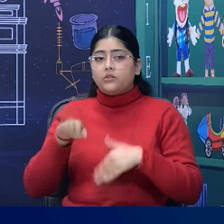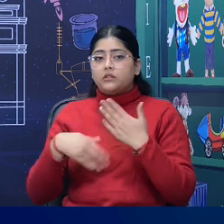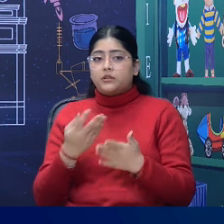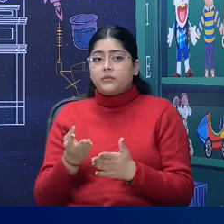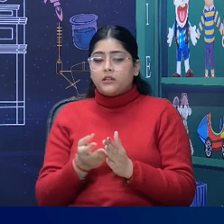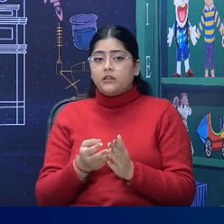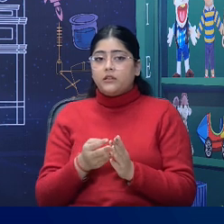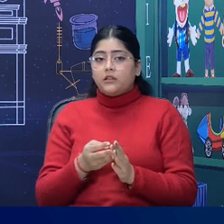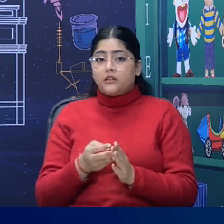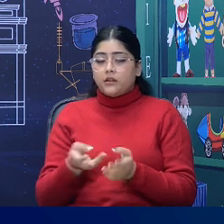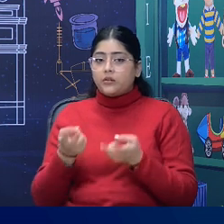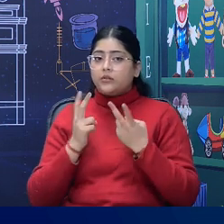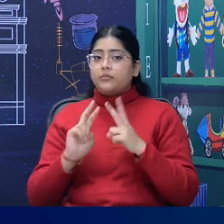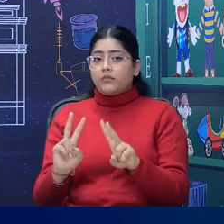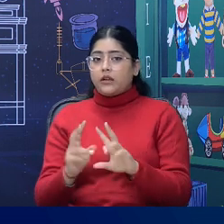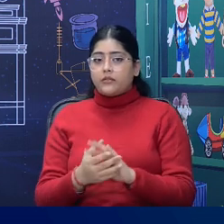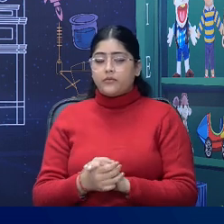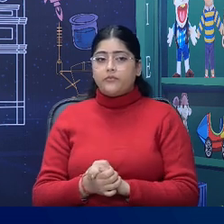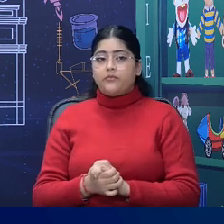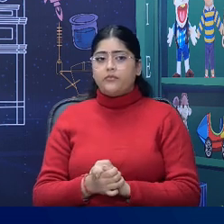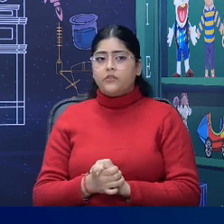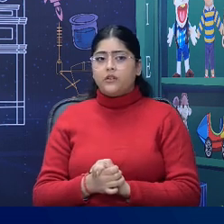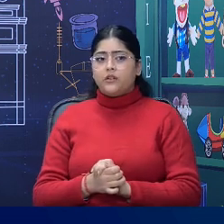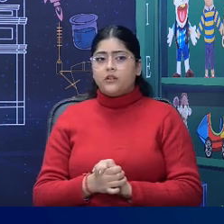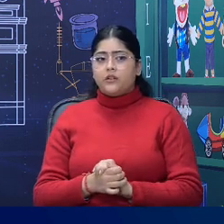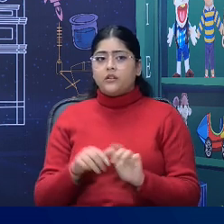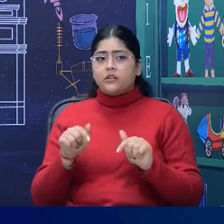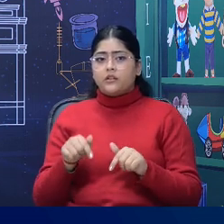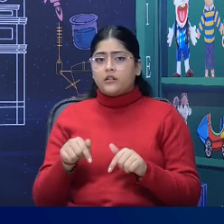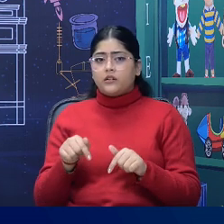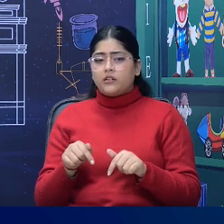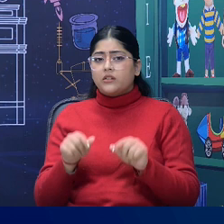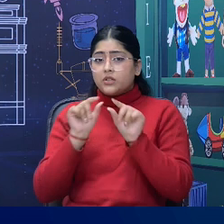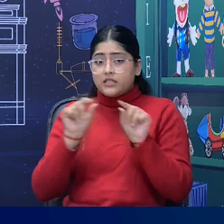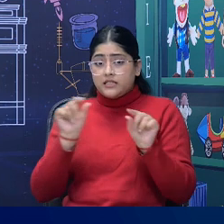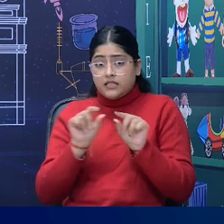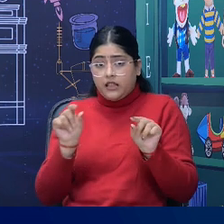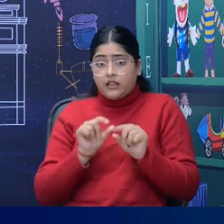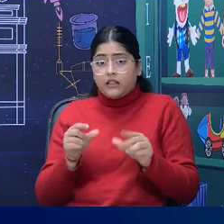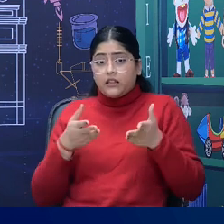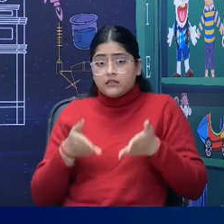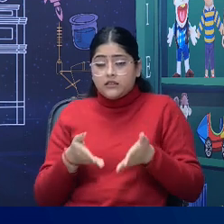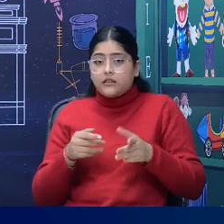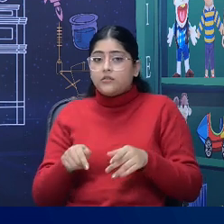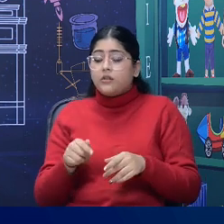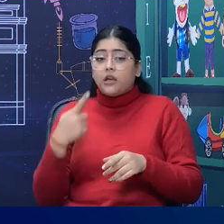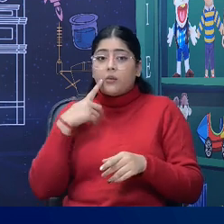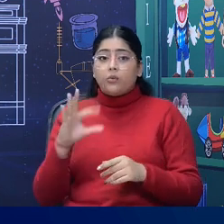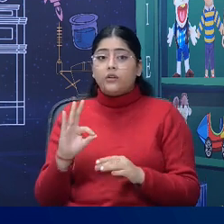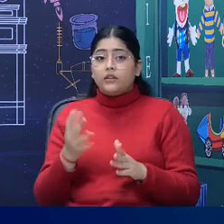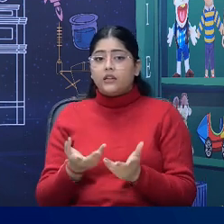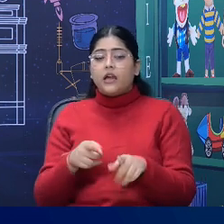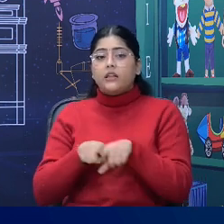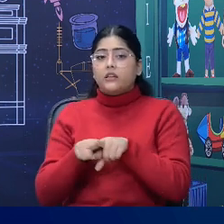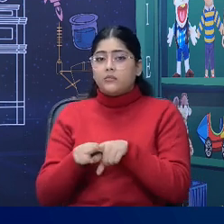ने आगे उसका वर्णन करना शुरू किया जी व्यंगात्मक रचनाओं में यह एक खास बात होती है ना सर कि जहां पर जो है उस को मजाक